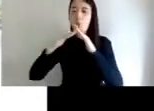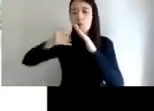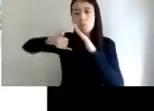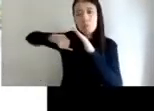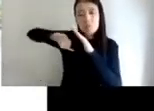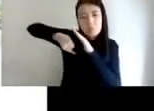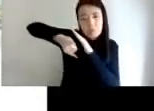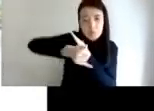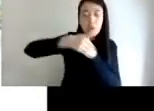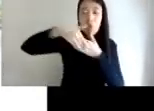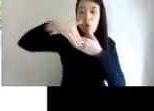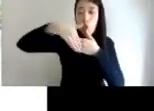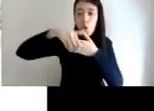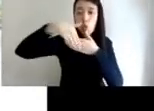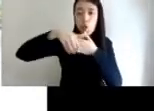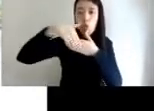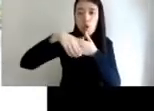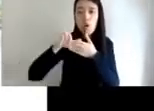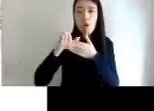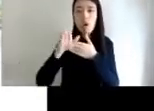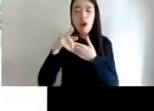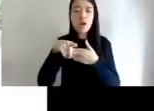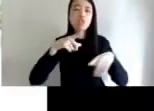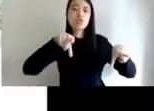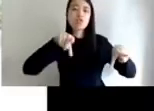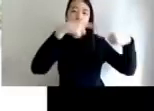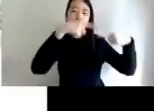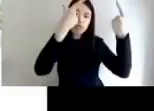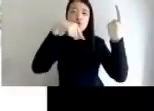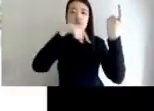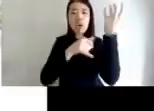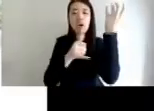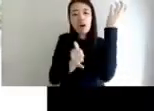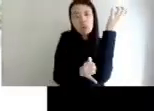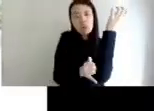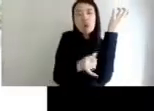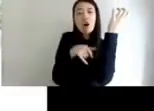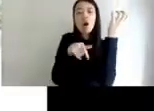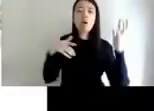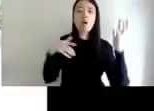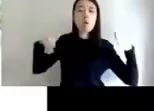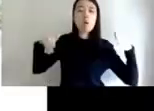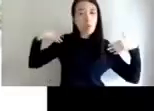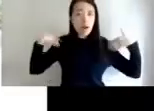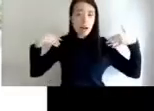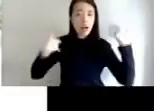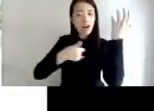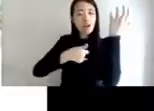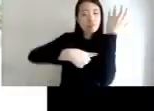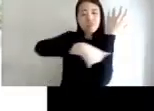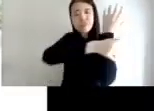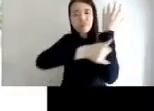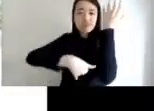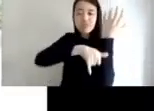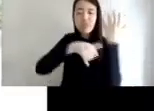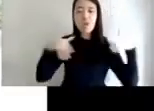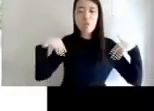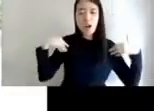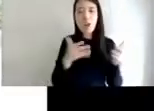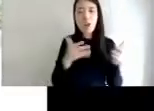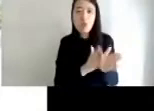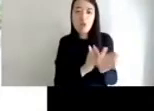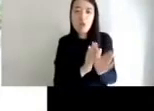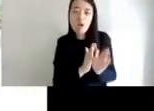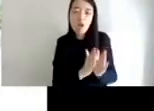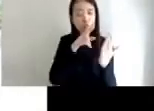屋出面咧，咁就喺個樹蔭下面去玩啦，去傾偈啊、玩啊、睇書啊，咁